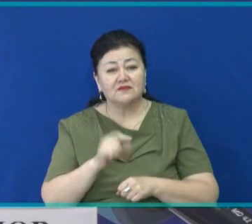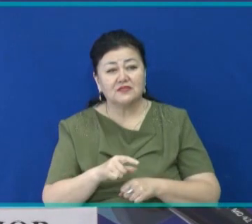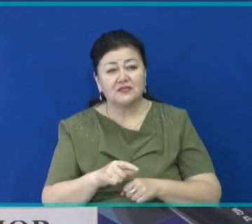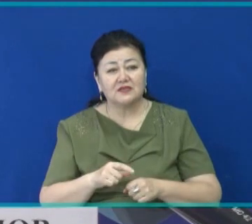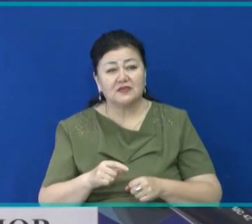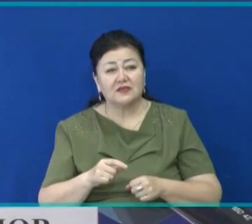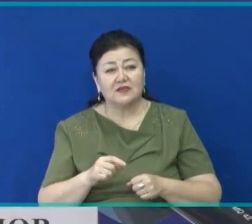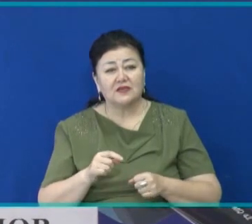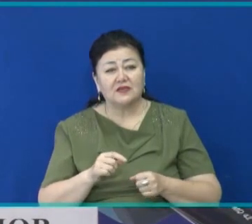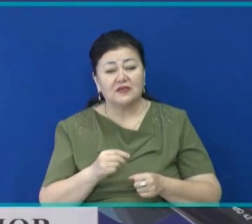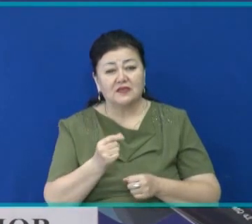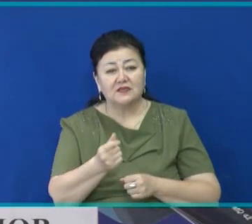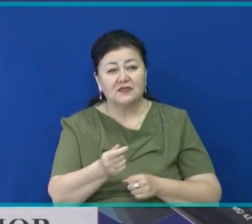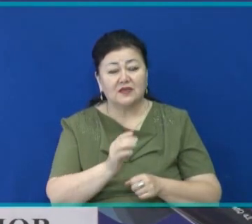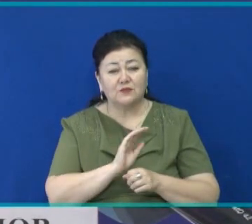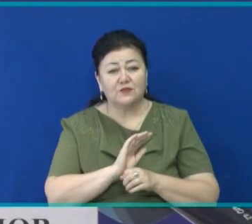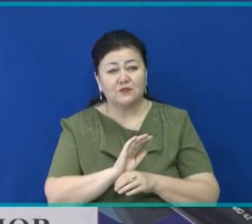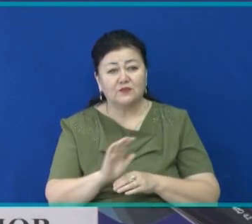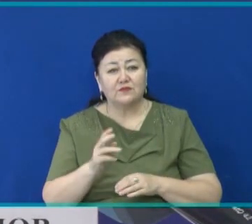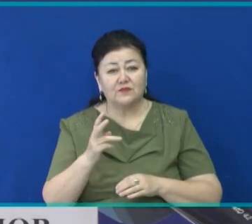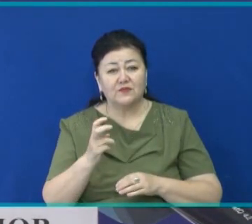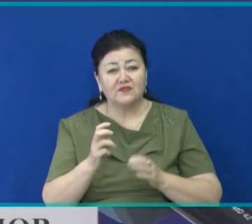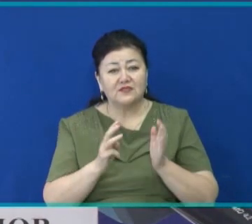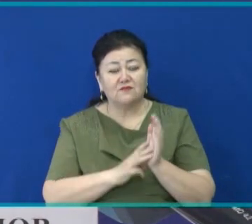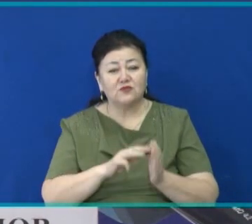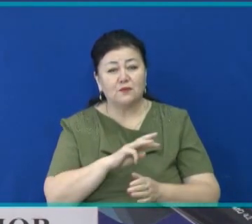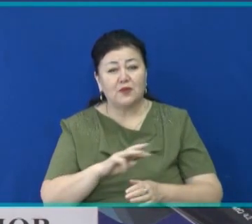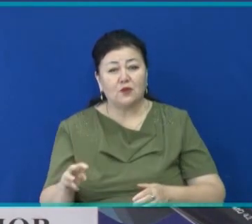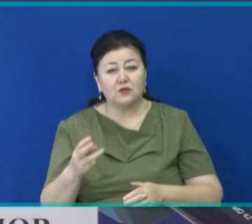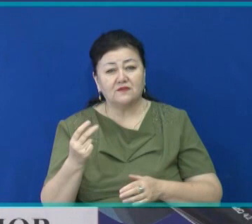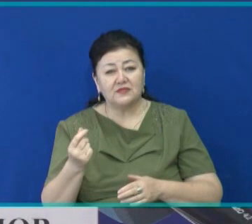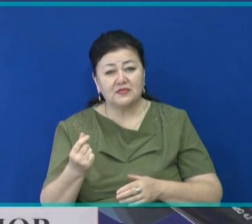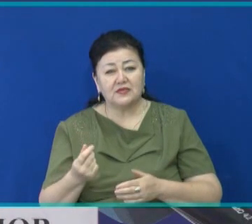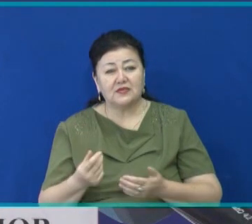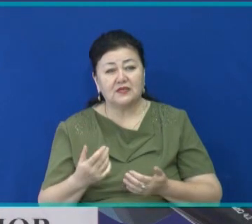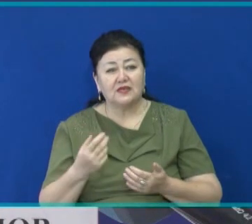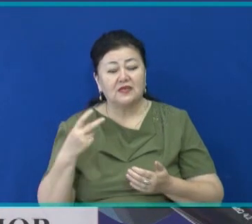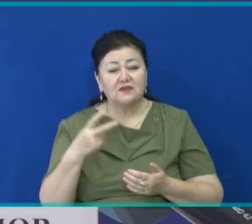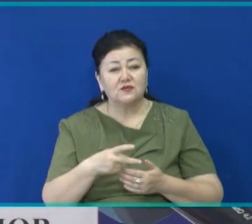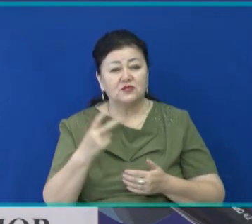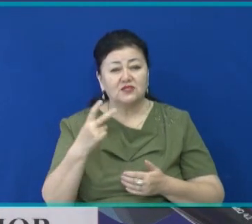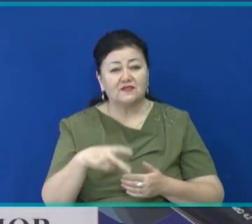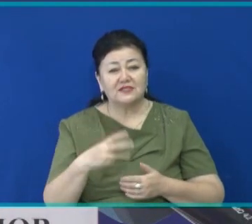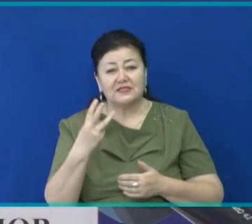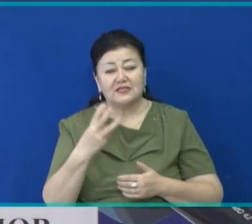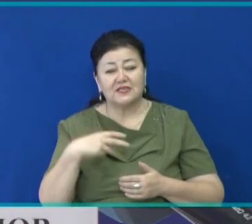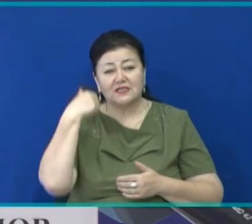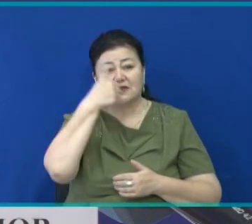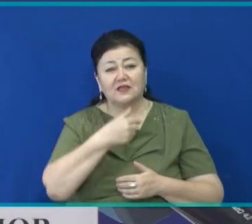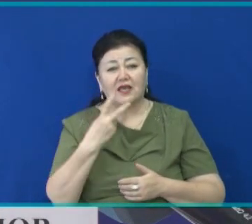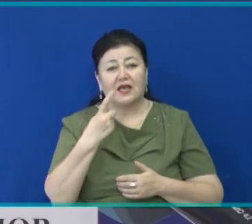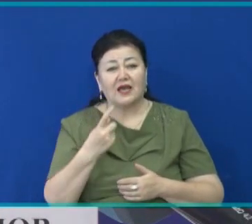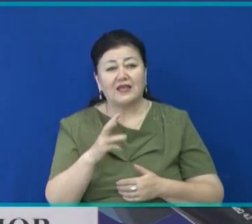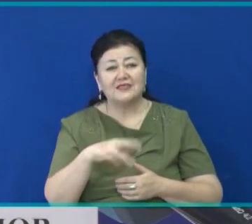выделены средства на сумму 208 миллионов тенге. А в 2023 году выделены 1